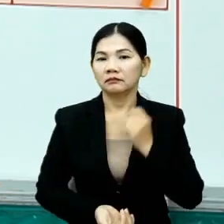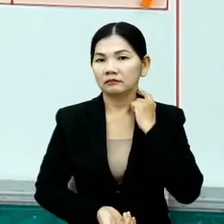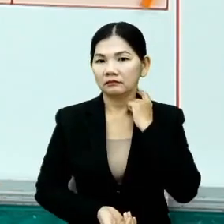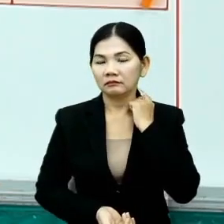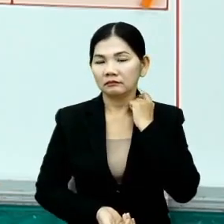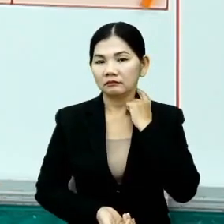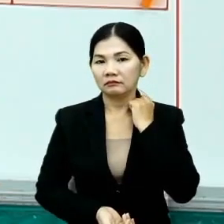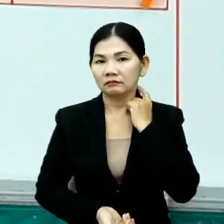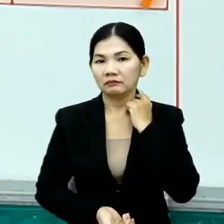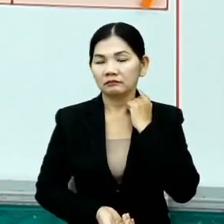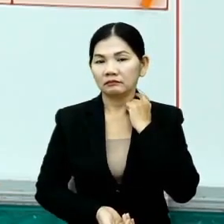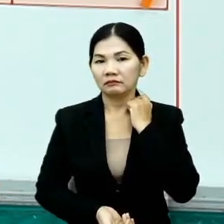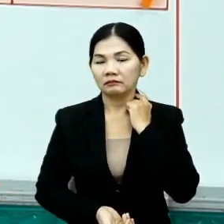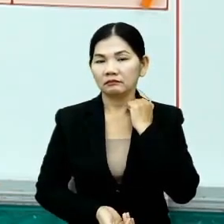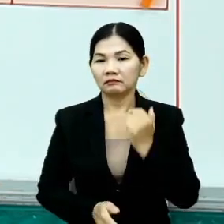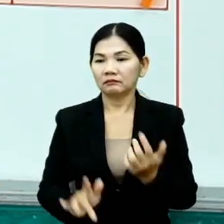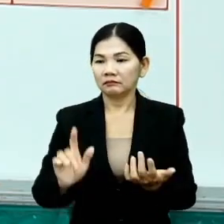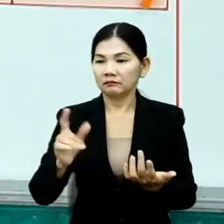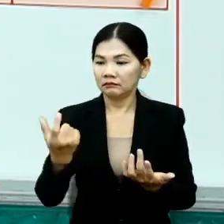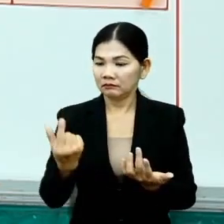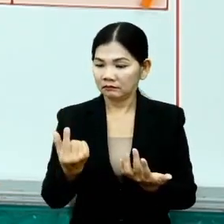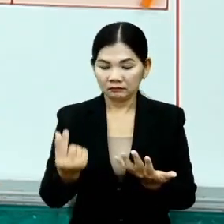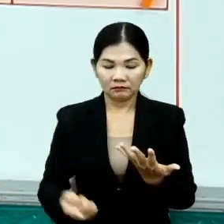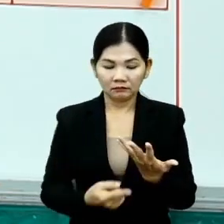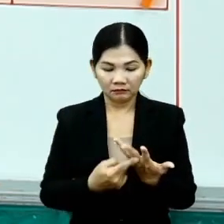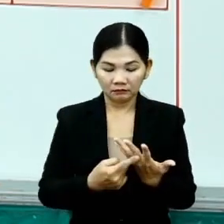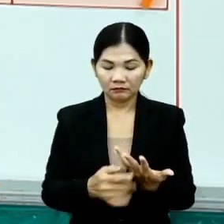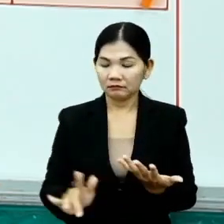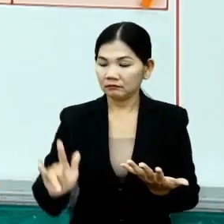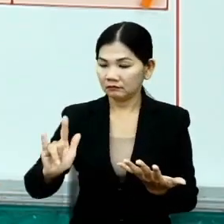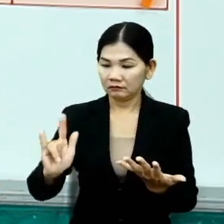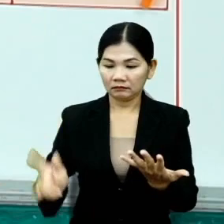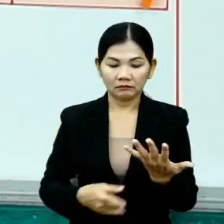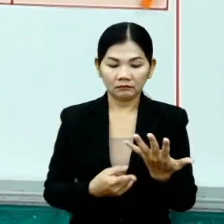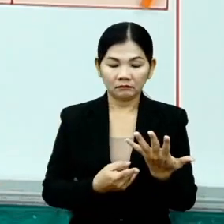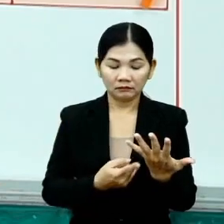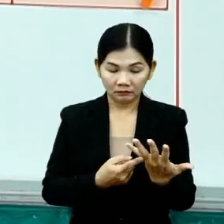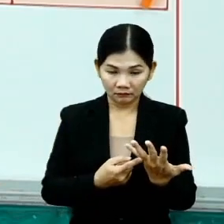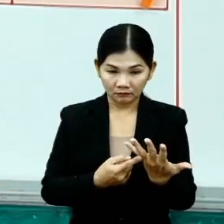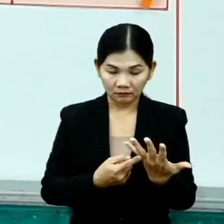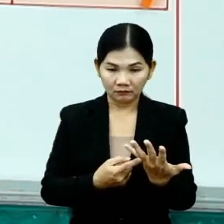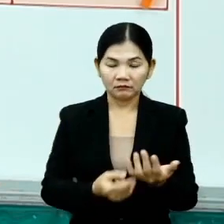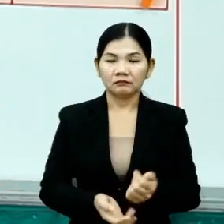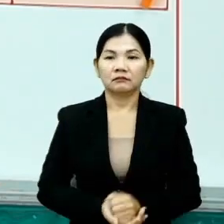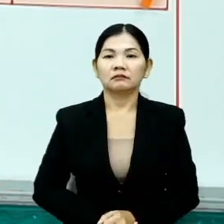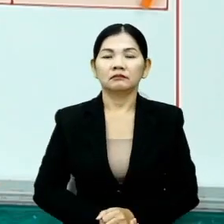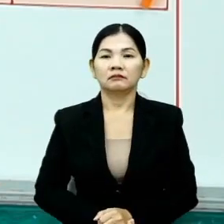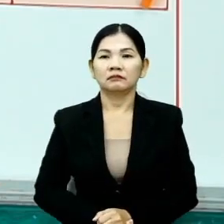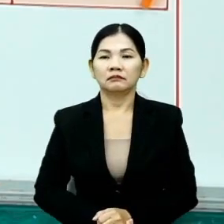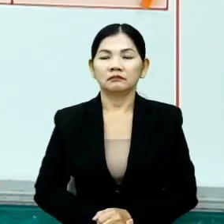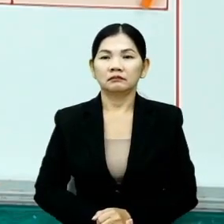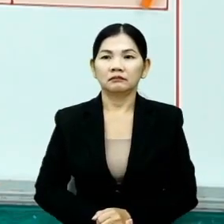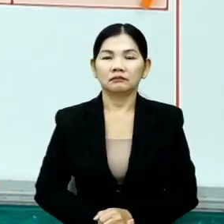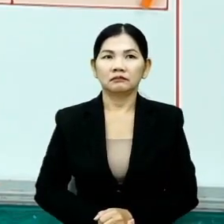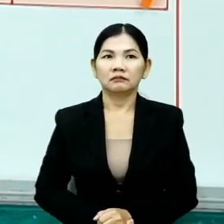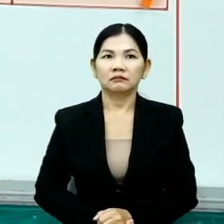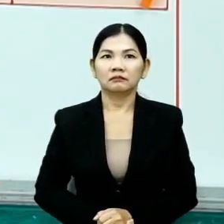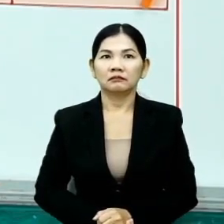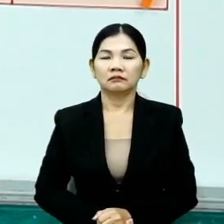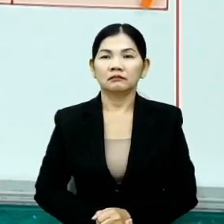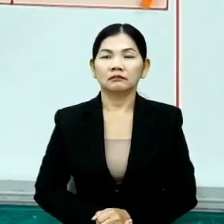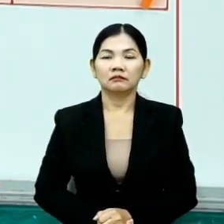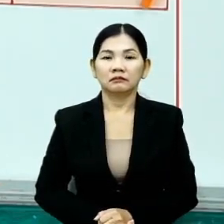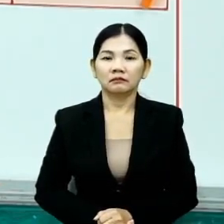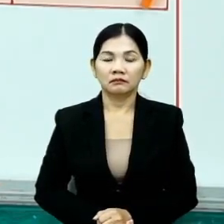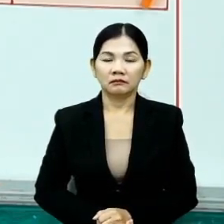bài đo ấm đầm bo ải bài đấm bài